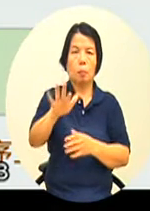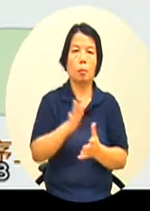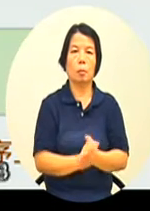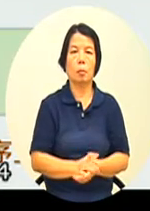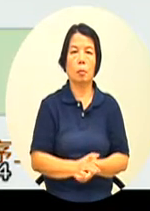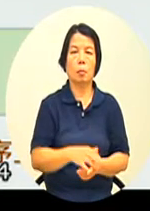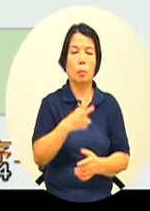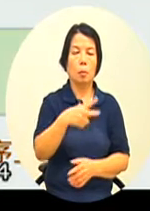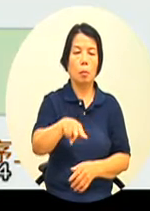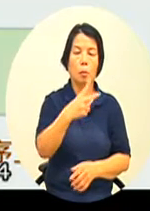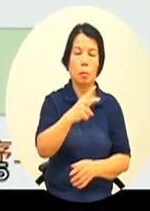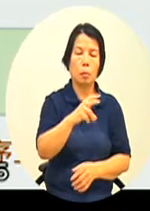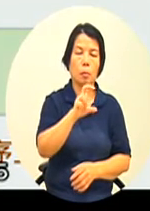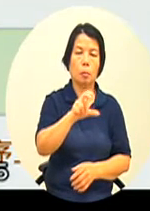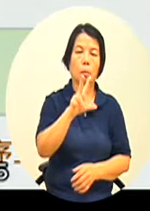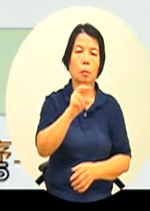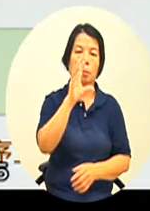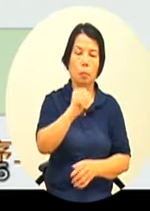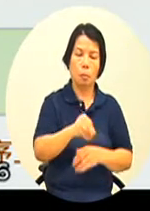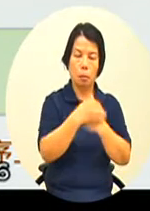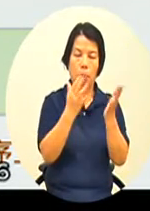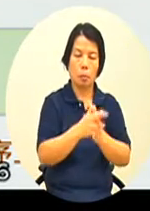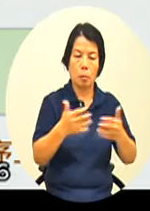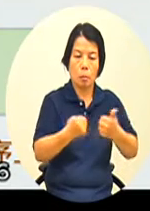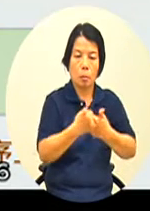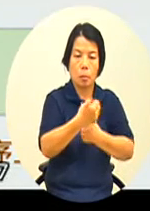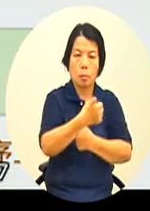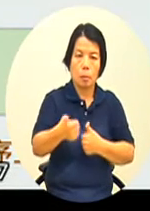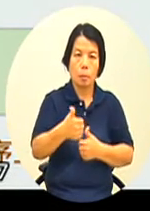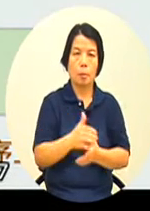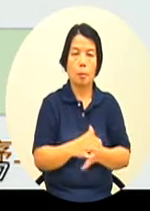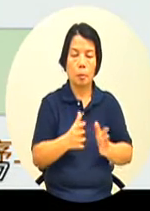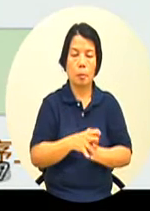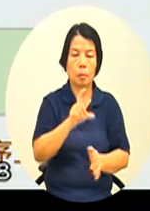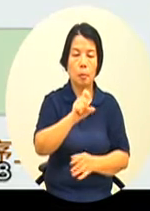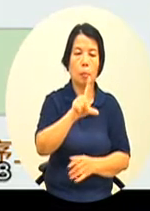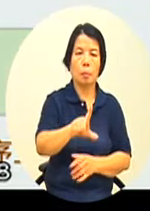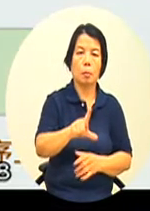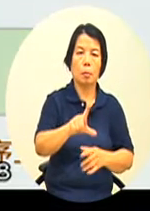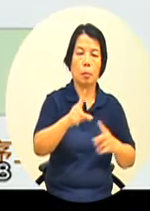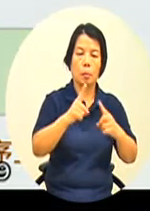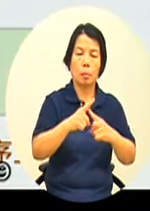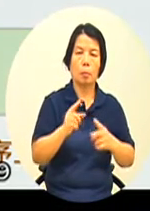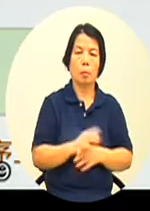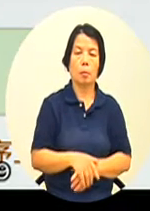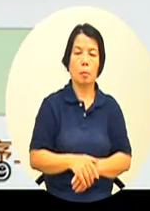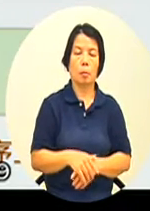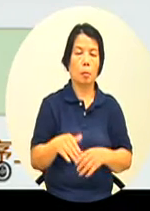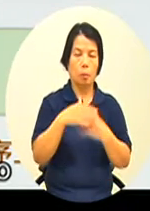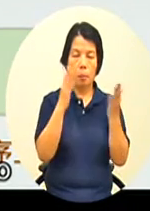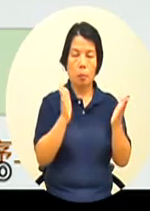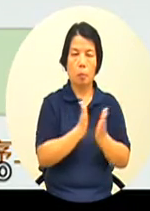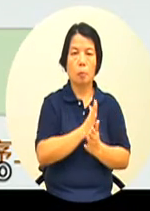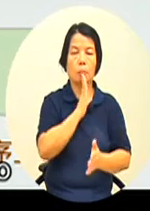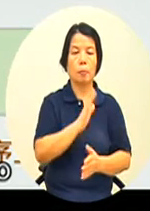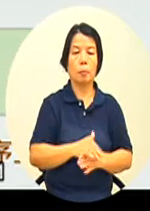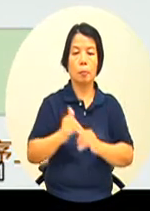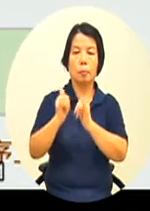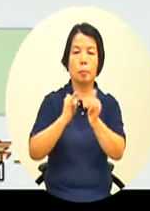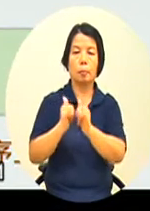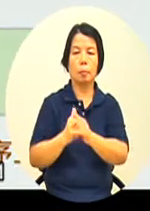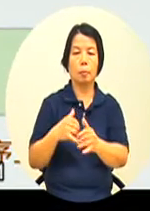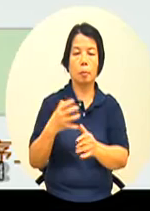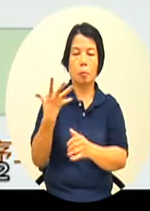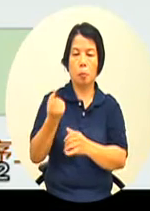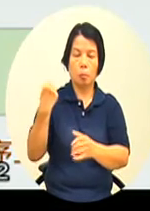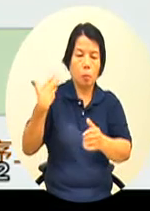277万市民授权，而我们议员呢，我们议员是66个，几乎都是市民授权来